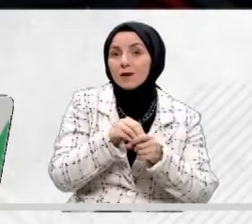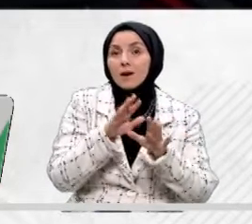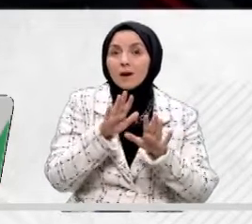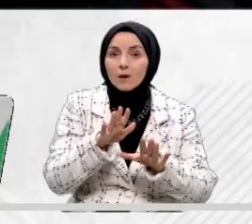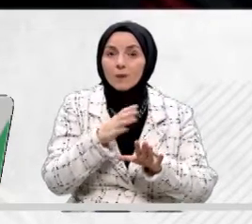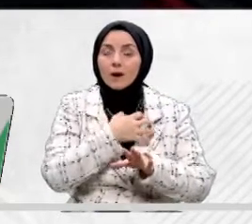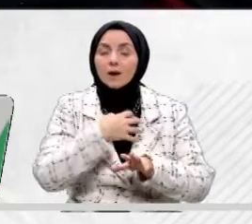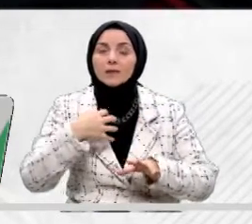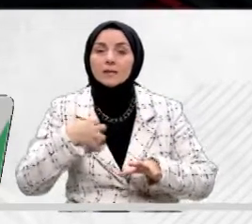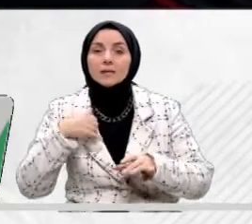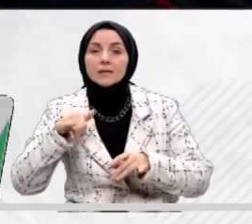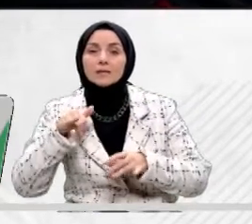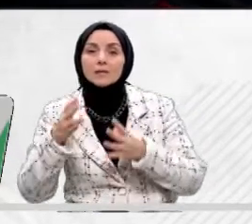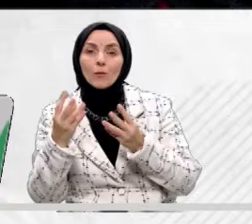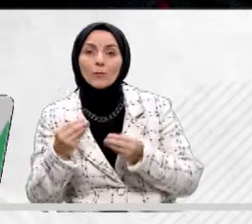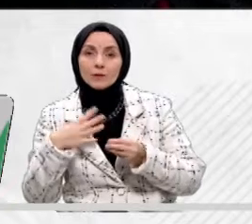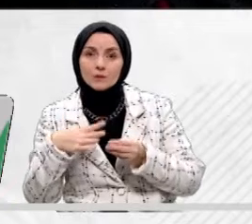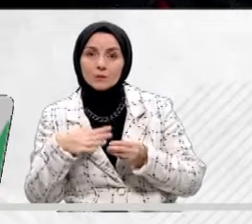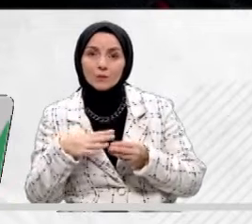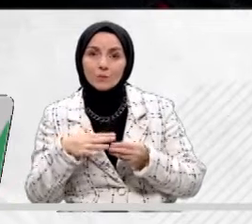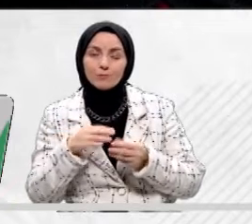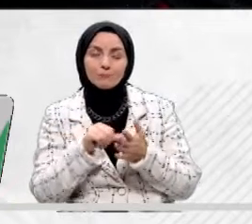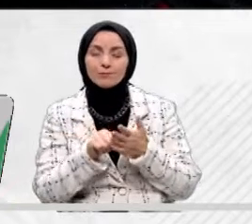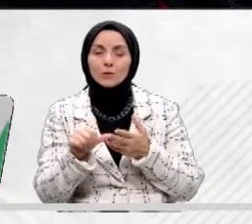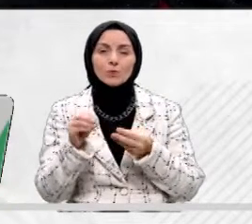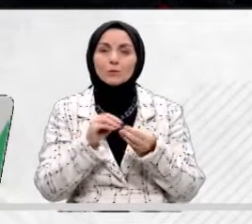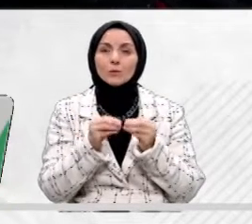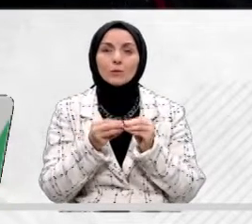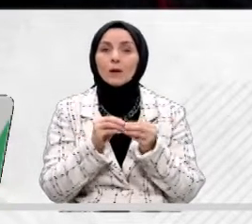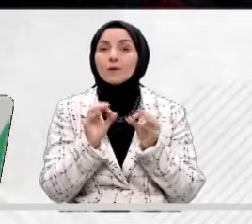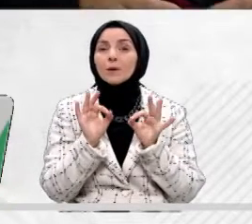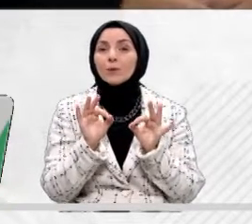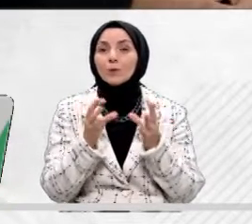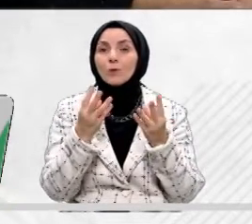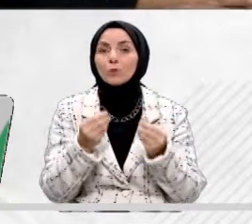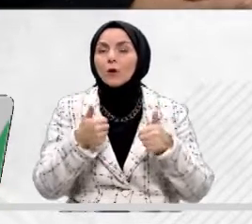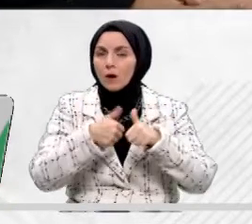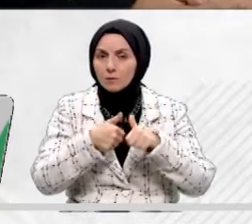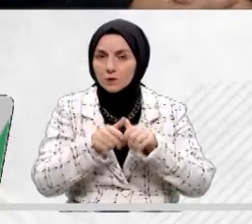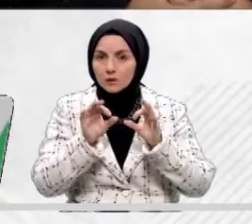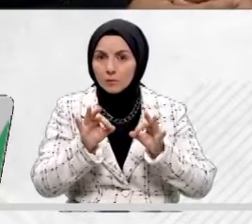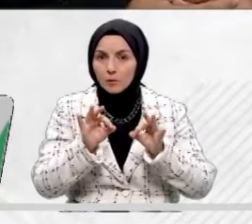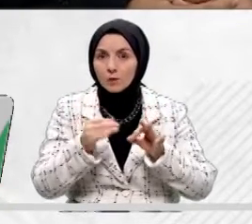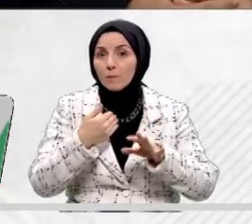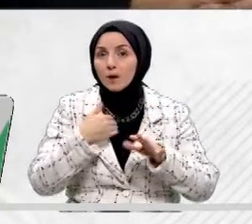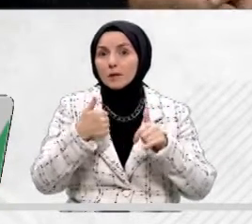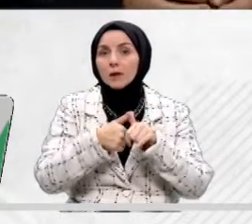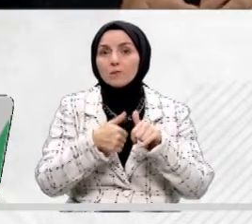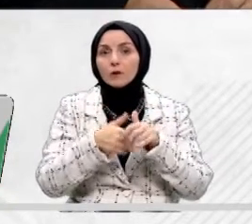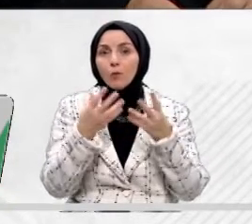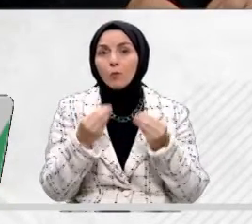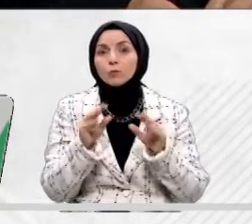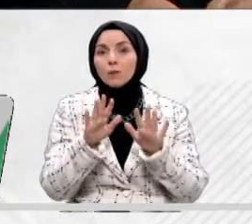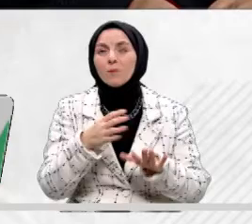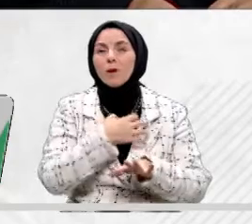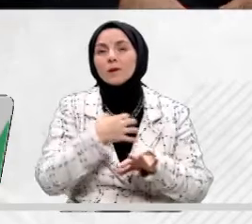değilim anneden kopamadım bütün problemlerimiz buradan kaynaklanıyor hayatımız boyunca evlilikte de öyle ben evlendim Ama anneme özlüyorum ya